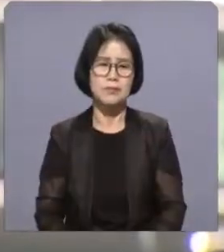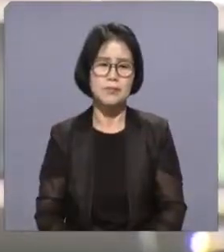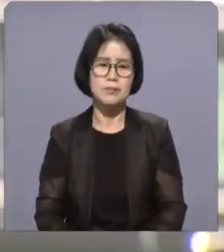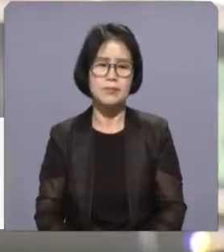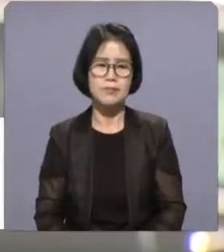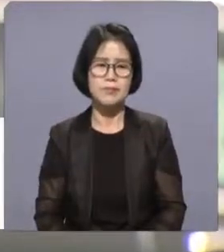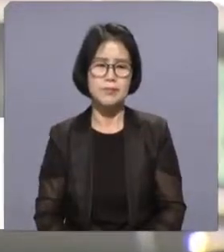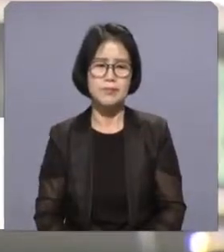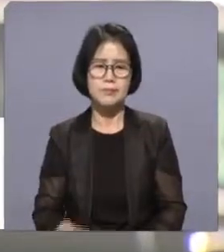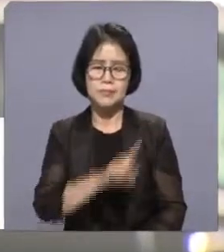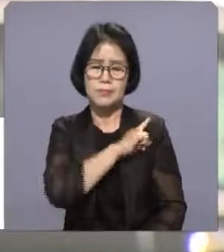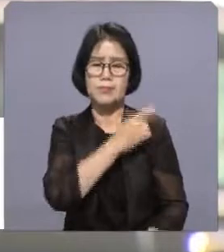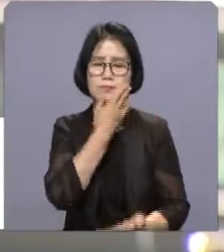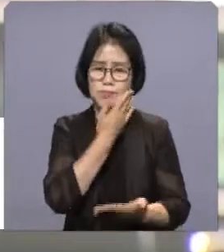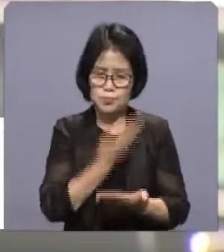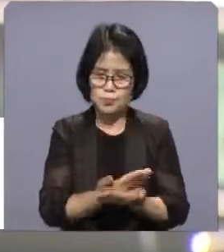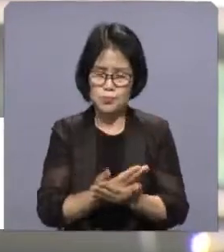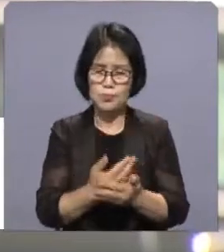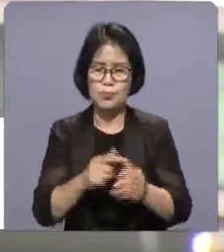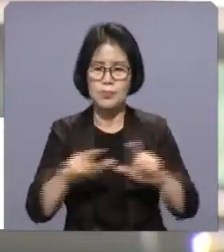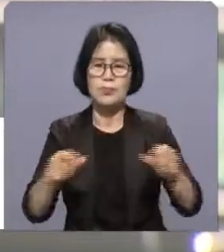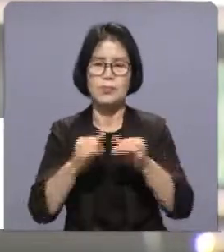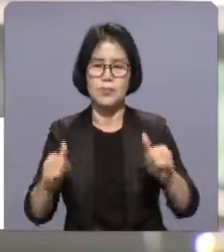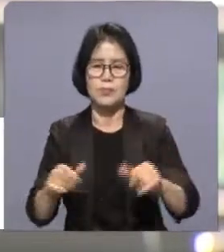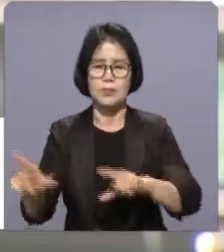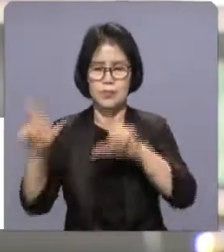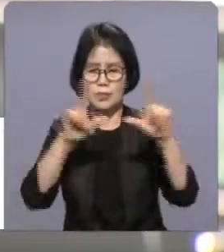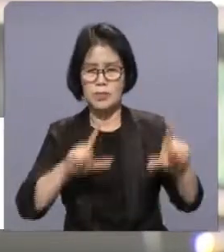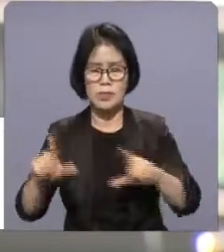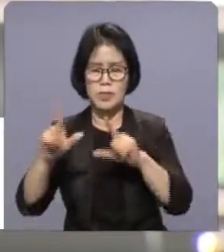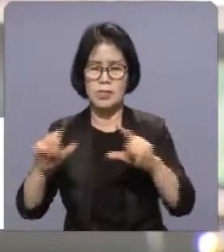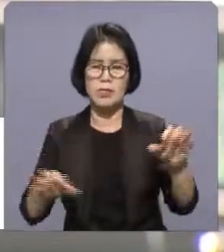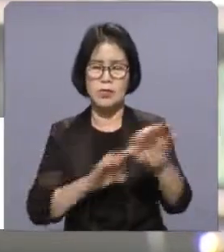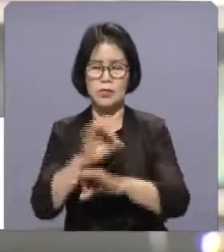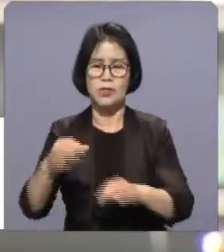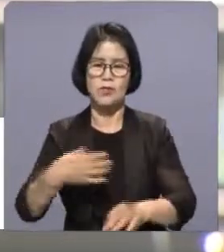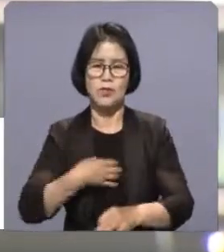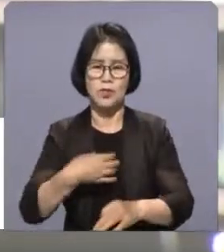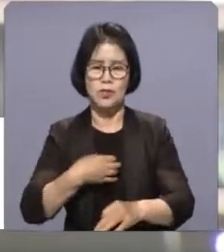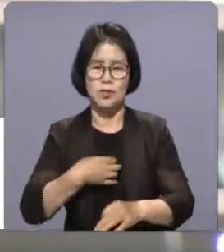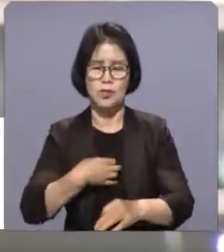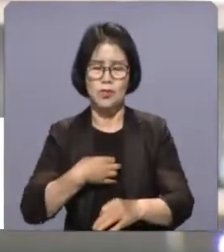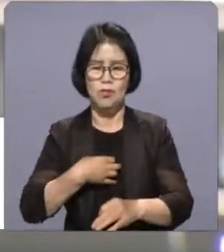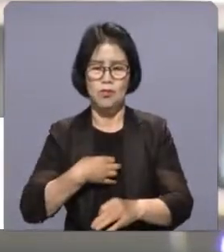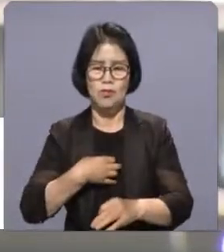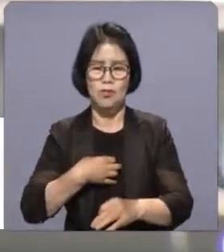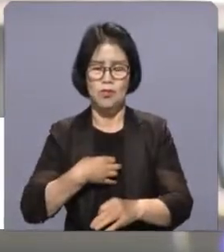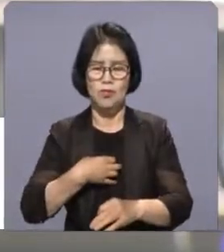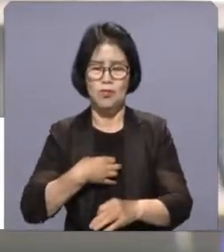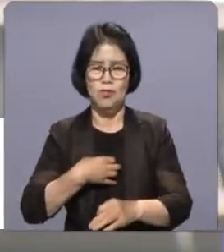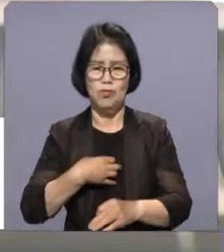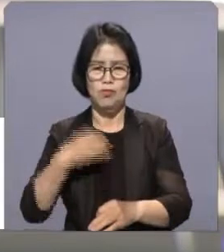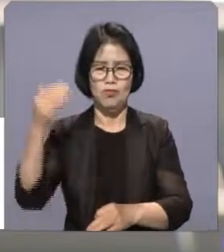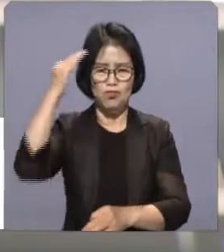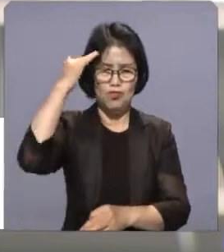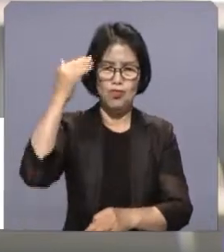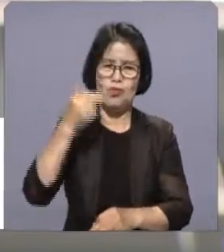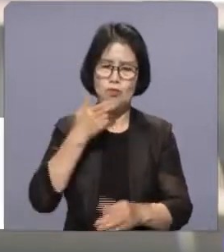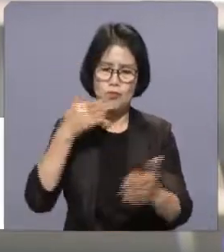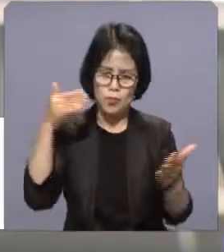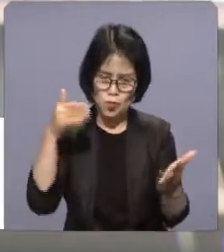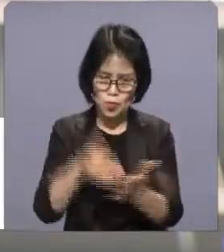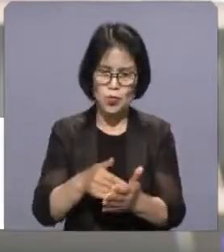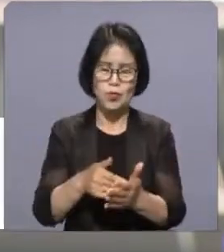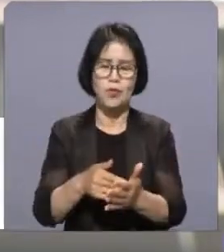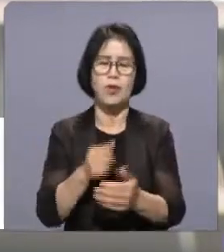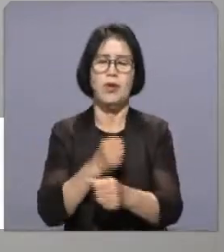중요한 건 서민들의 그 민생이 경제 위기로 좀 타격을 받지